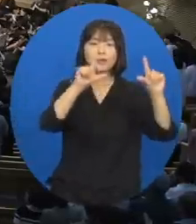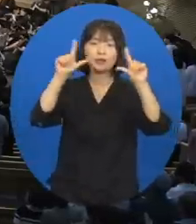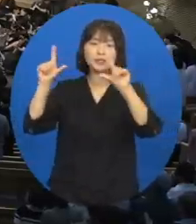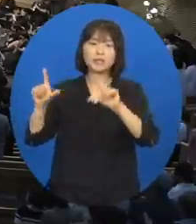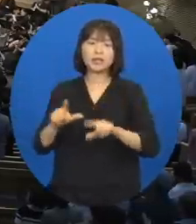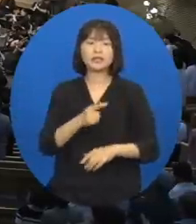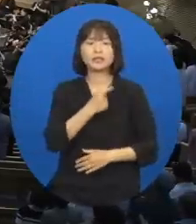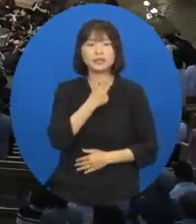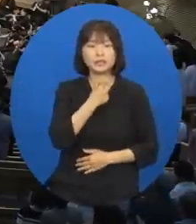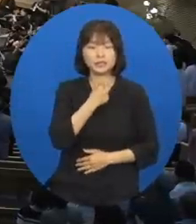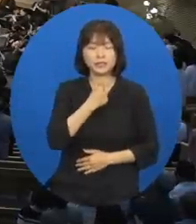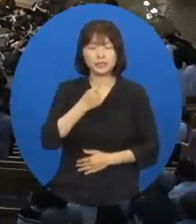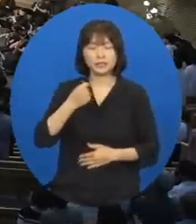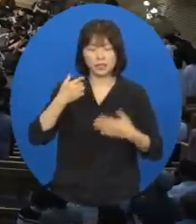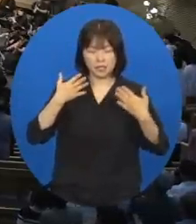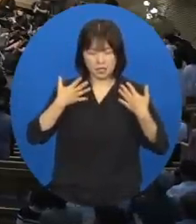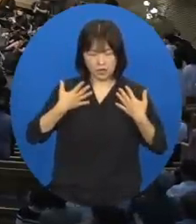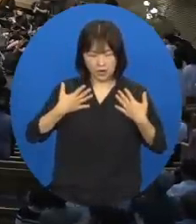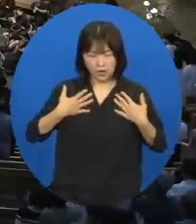순종하며 살리니